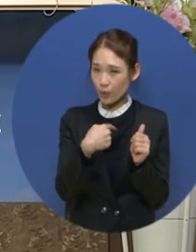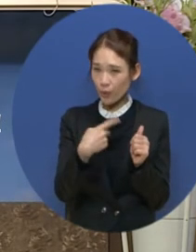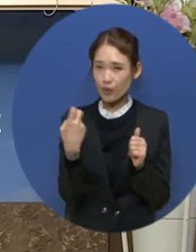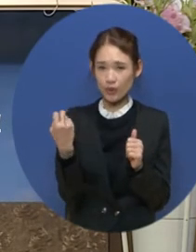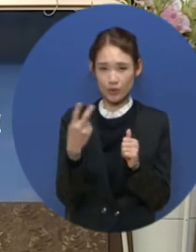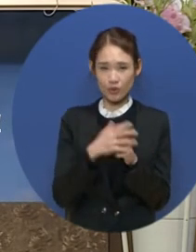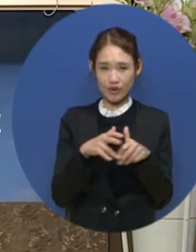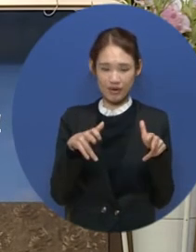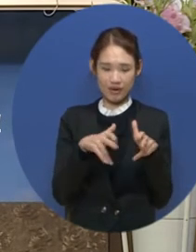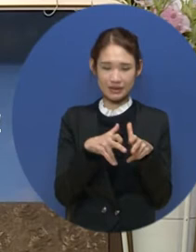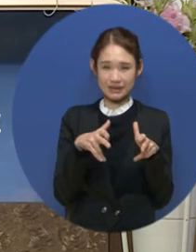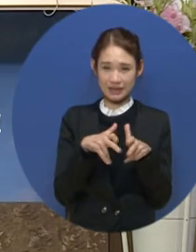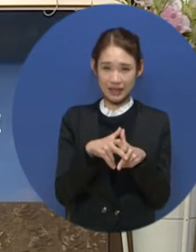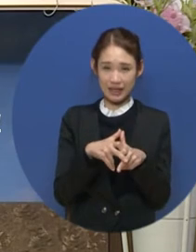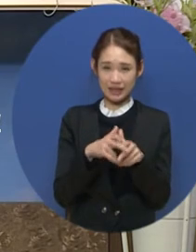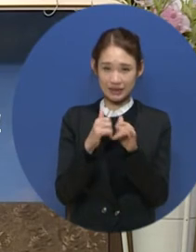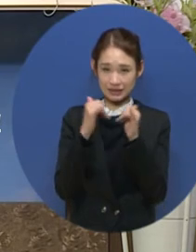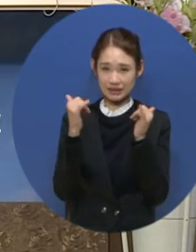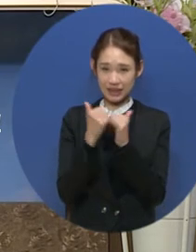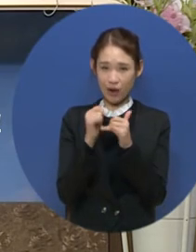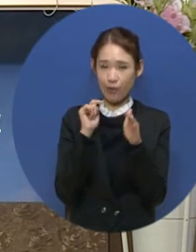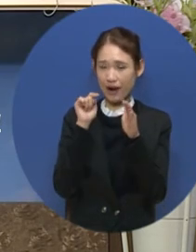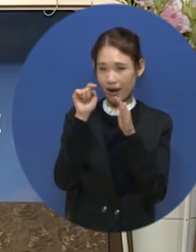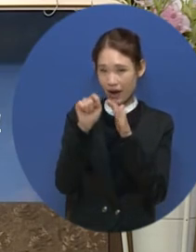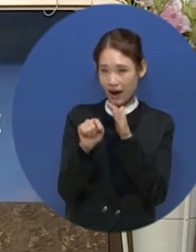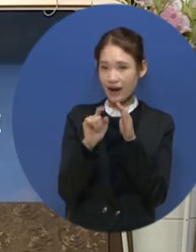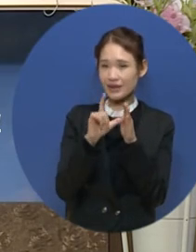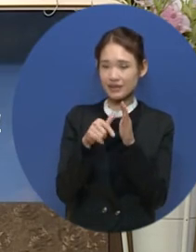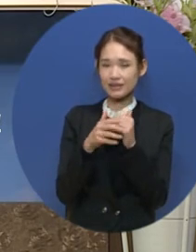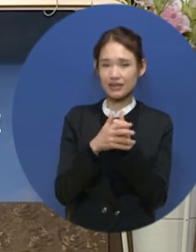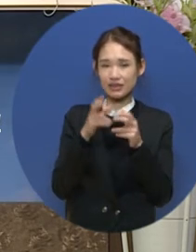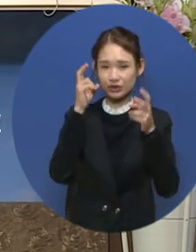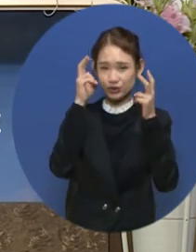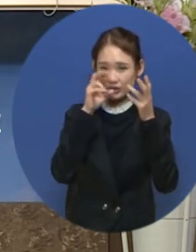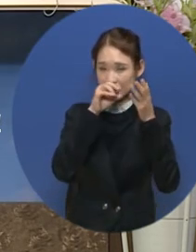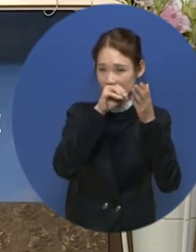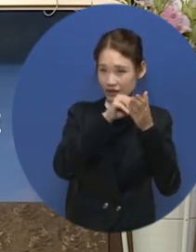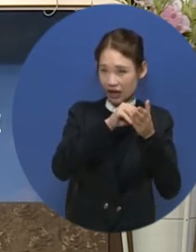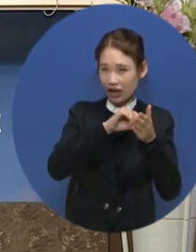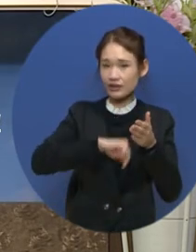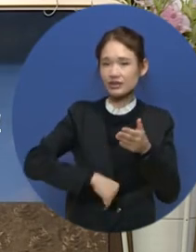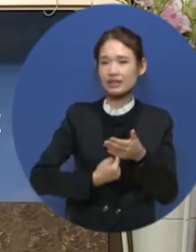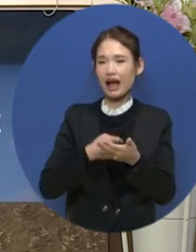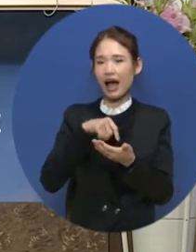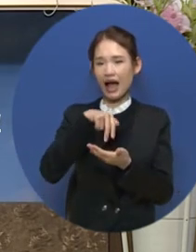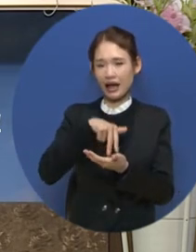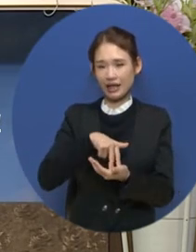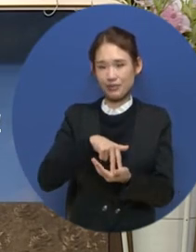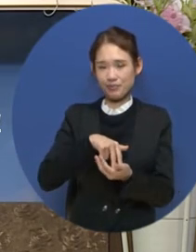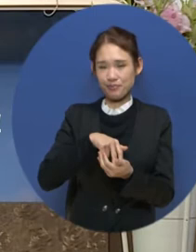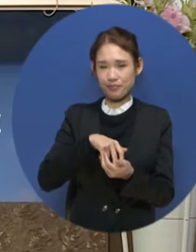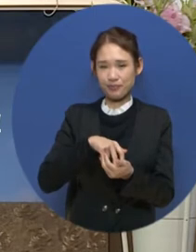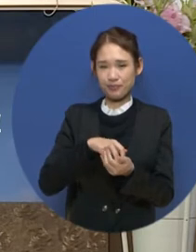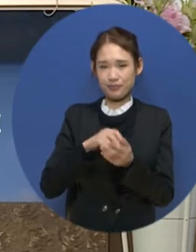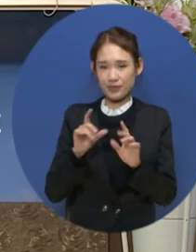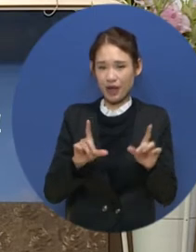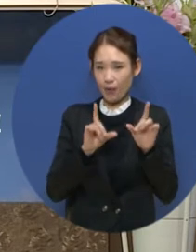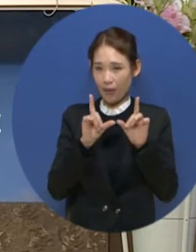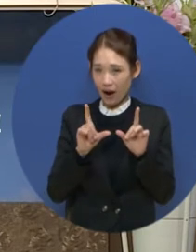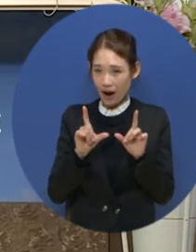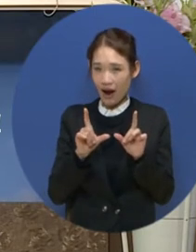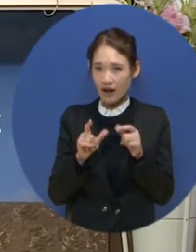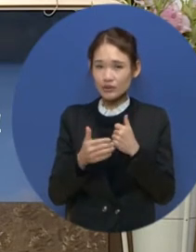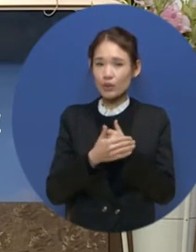이 장애인들이 또 사회에 나갔을 때 이런 취업이 나도 자립을 하는데도 도움을 많이